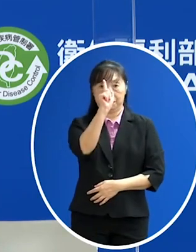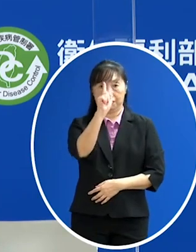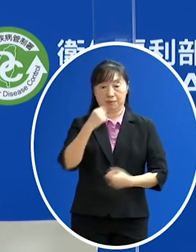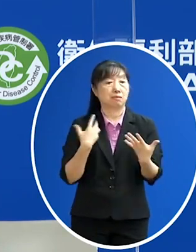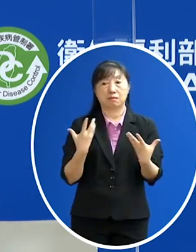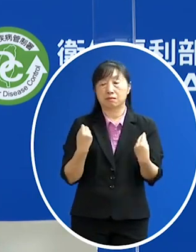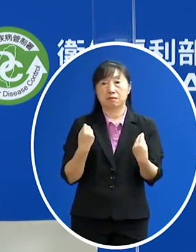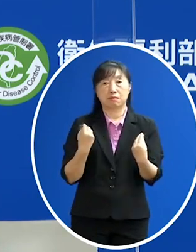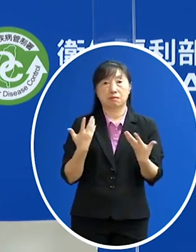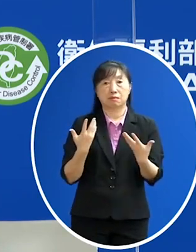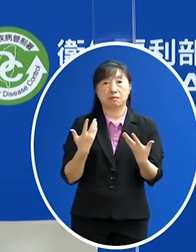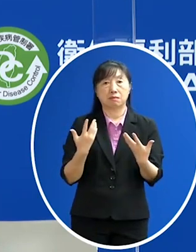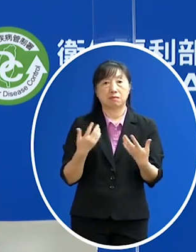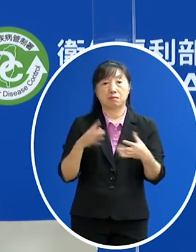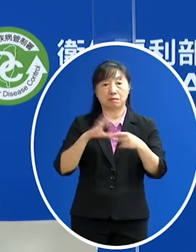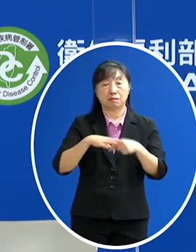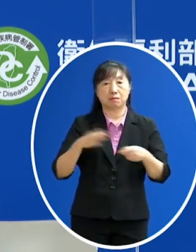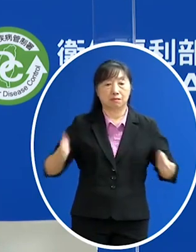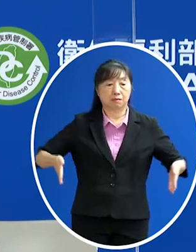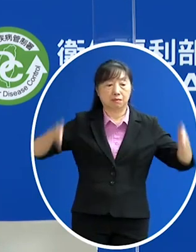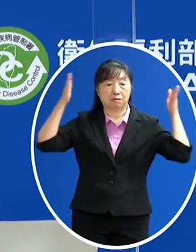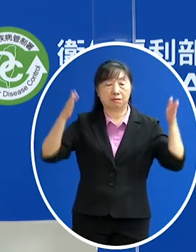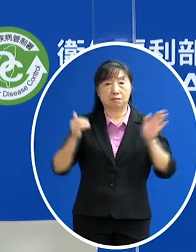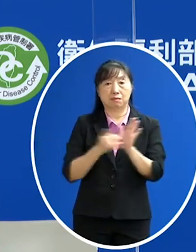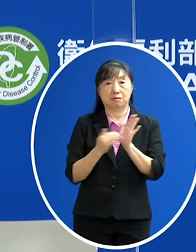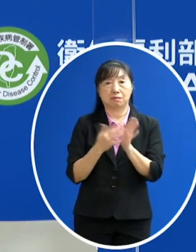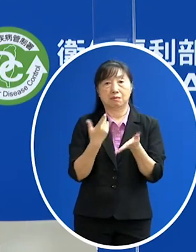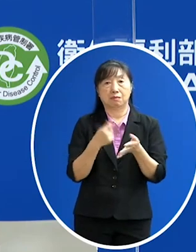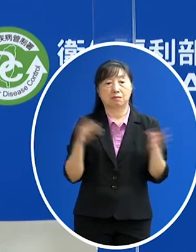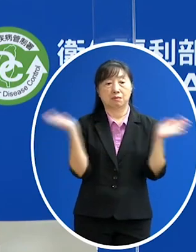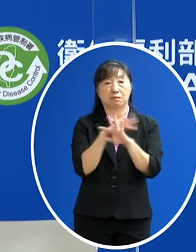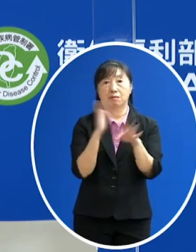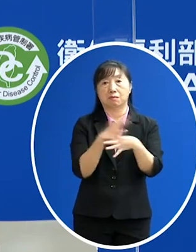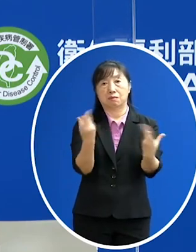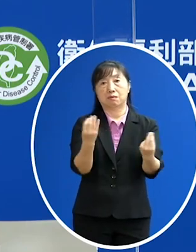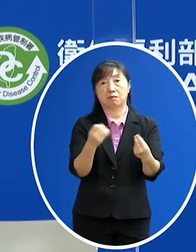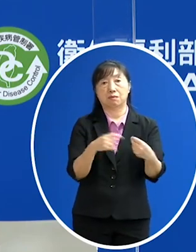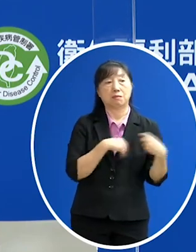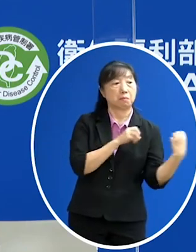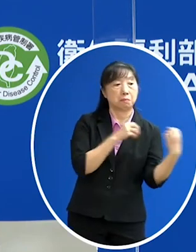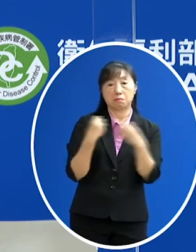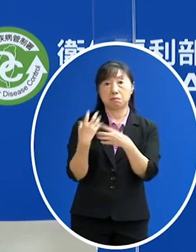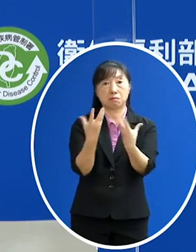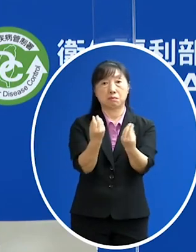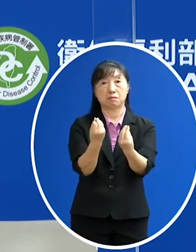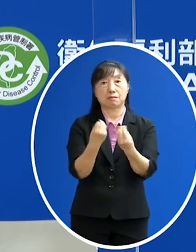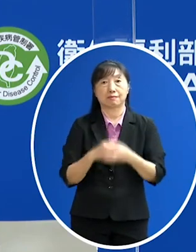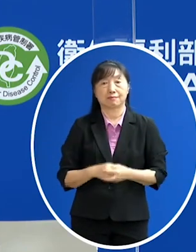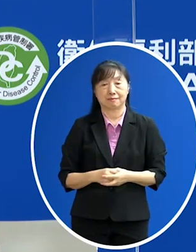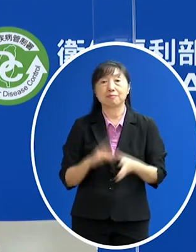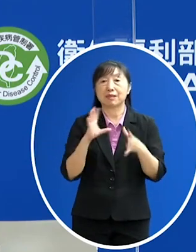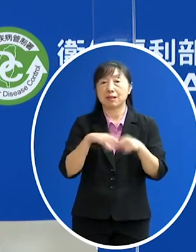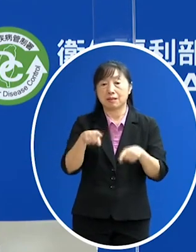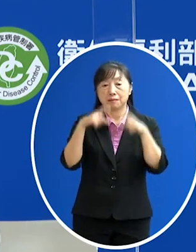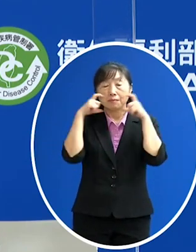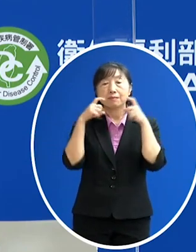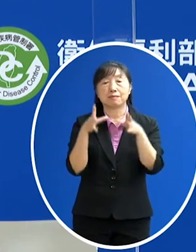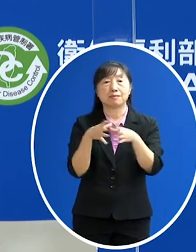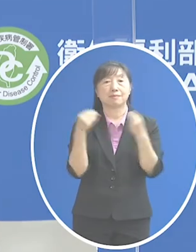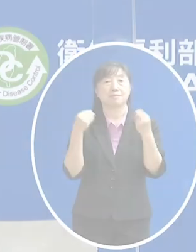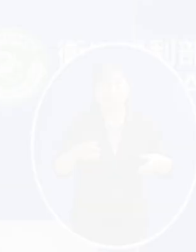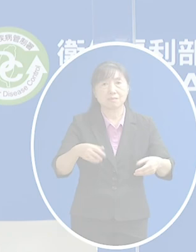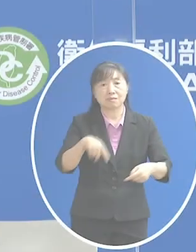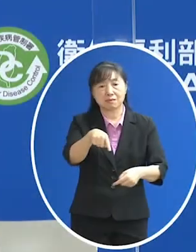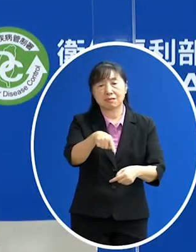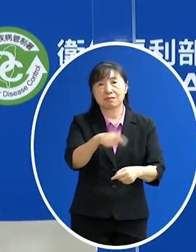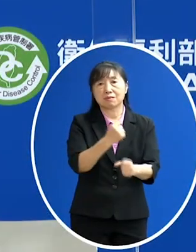车，它因为它是在密闭空间内它没有打开来跟其他人接触的状况下，那可以不用佩戴口罩